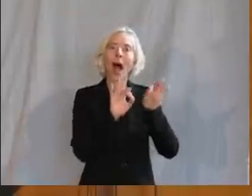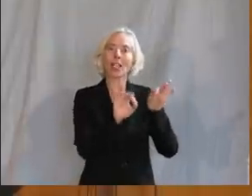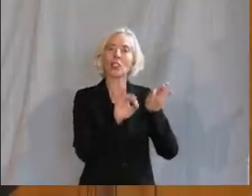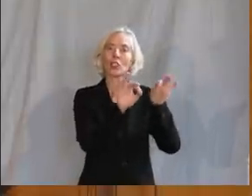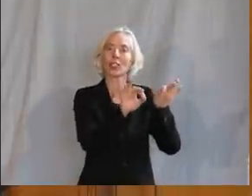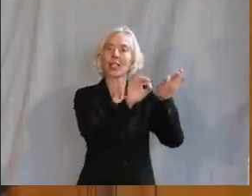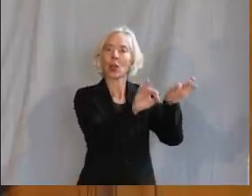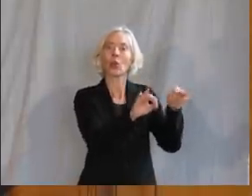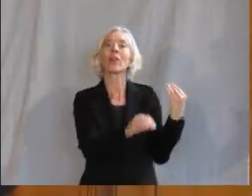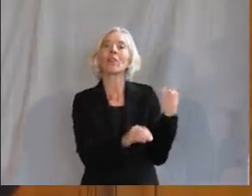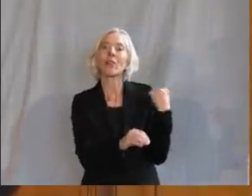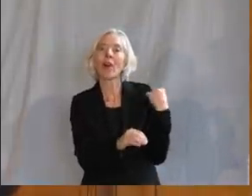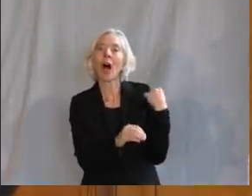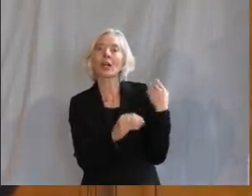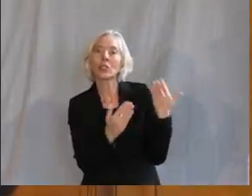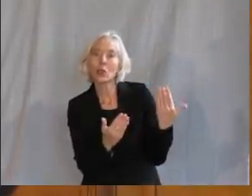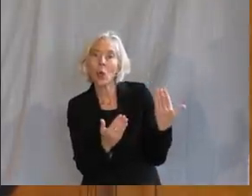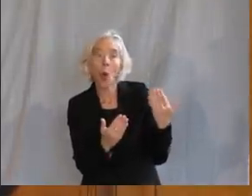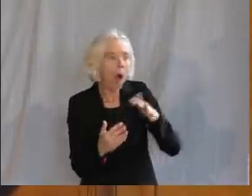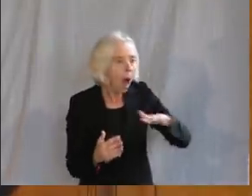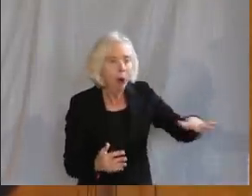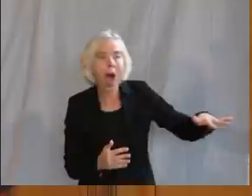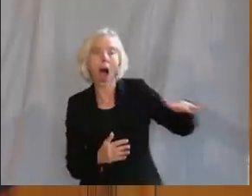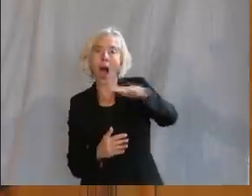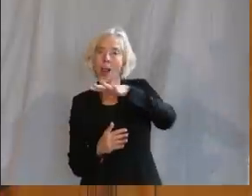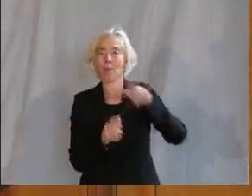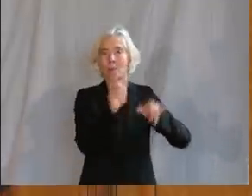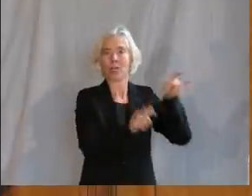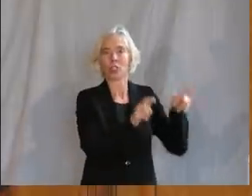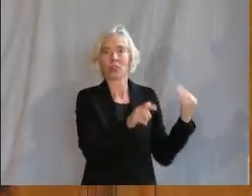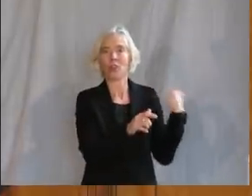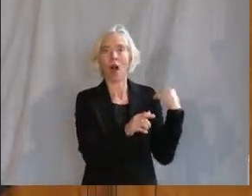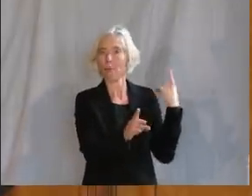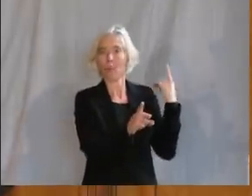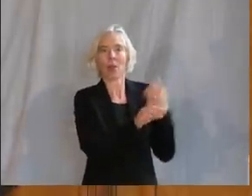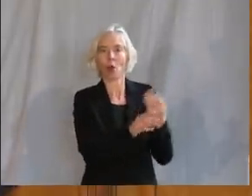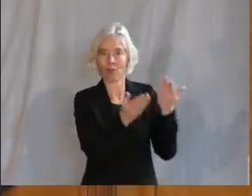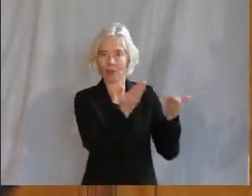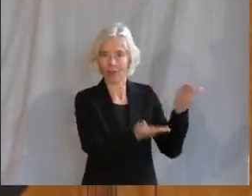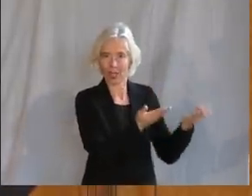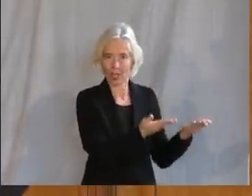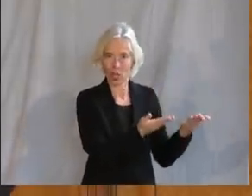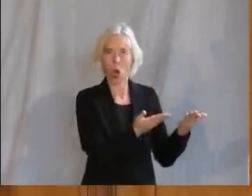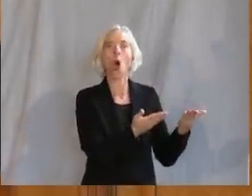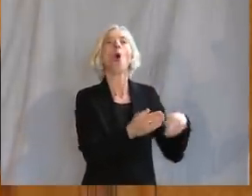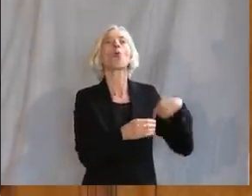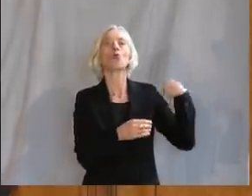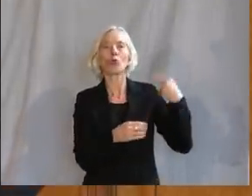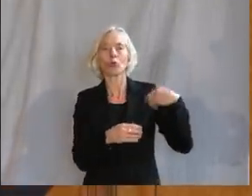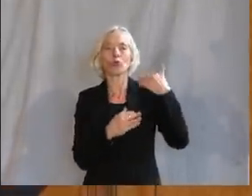es war ein Problem, das einfach die gesamte Bevölkerung betroffen hat. Im Sommer und auch insgesamt in den